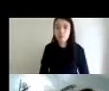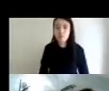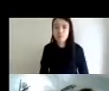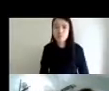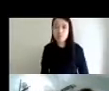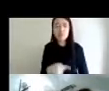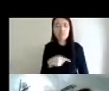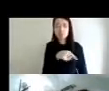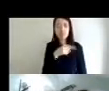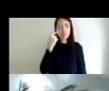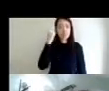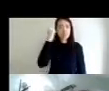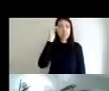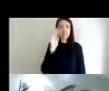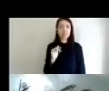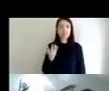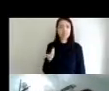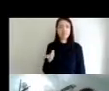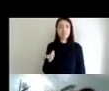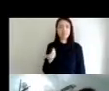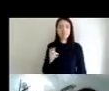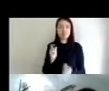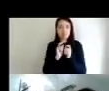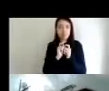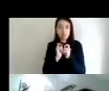咁樣知道嘅？咁其實因為